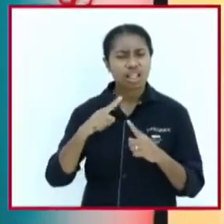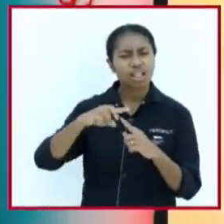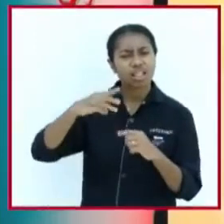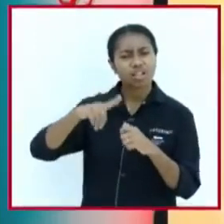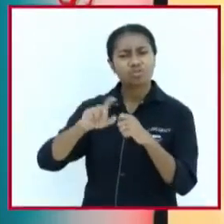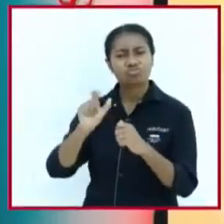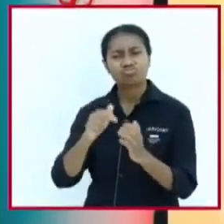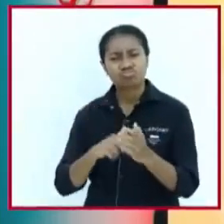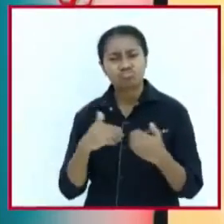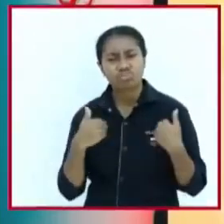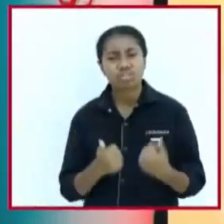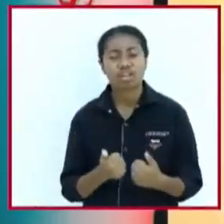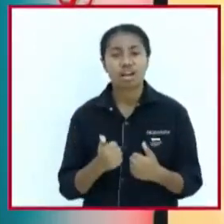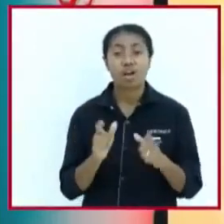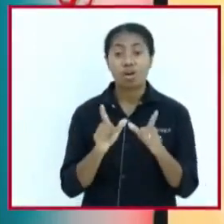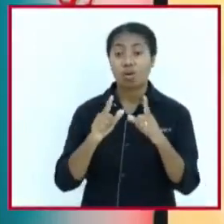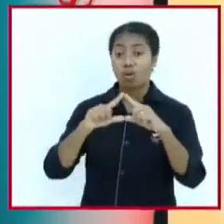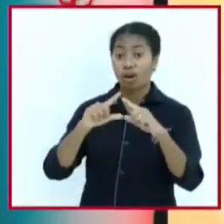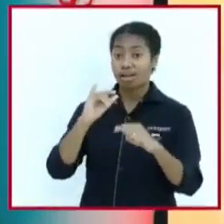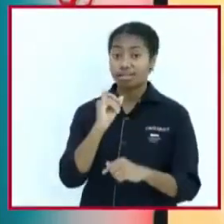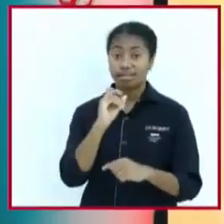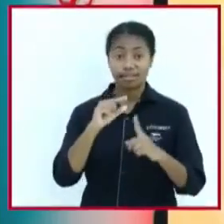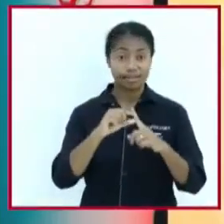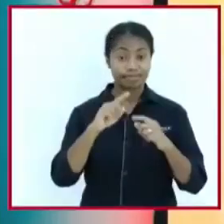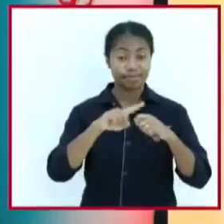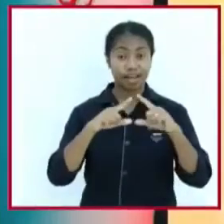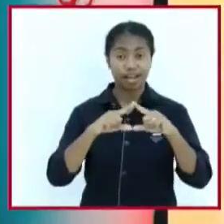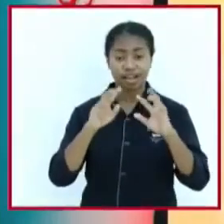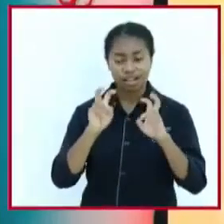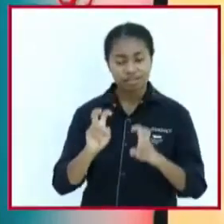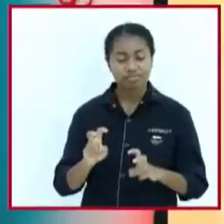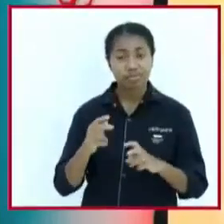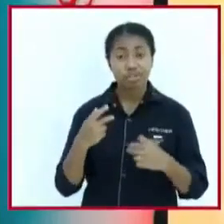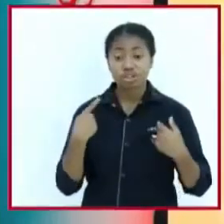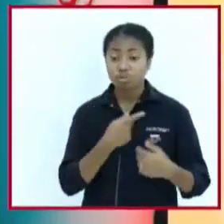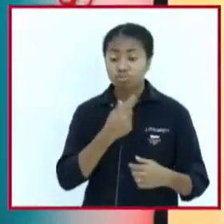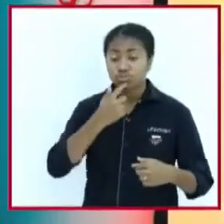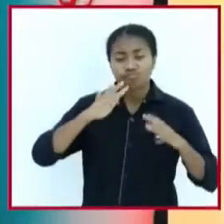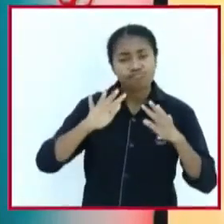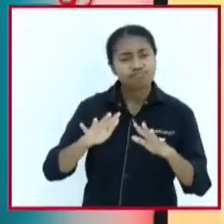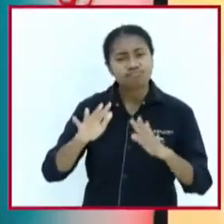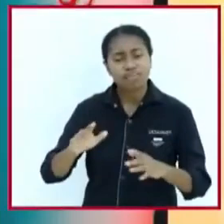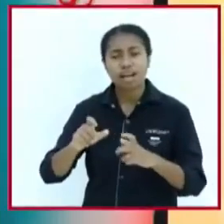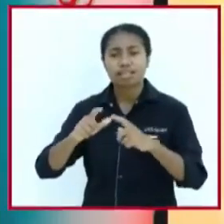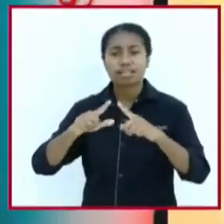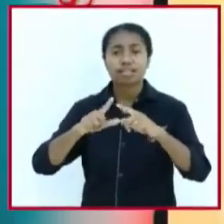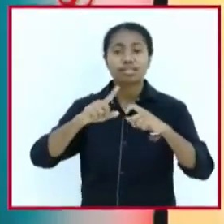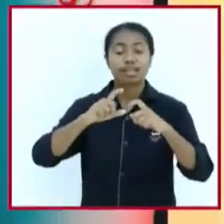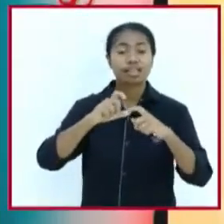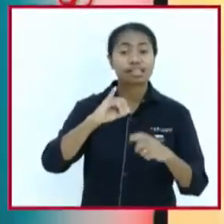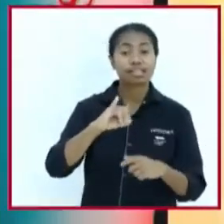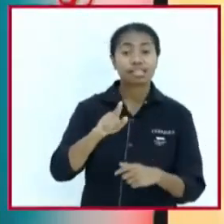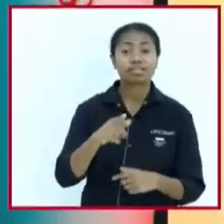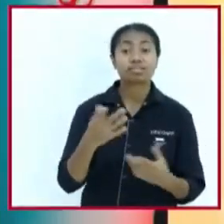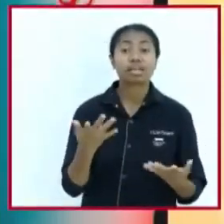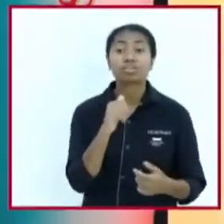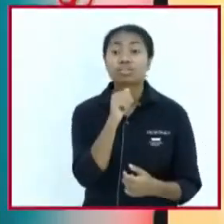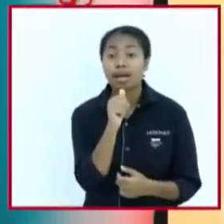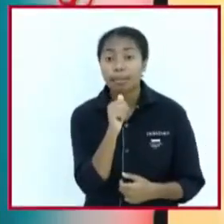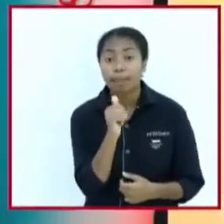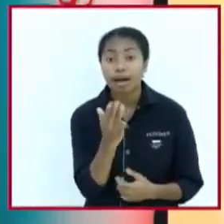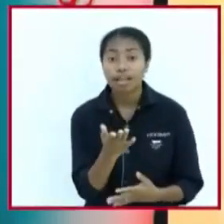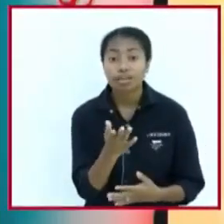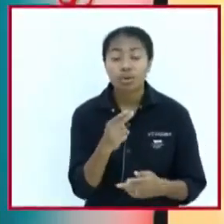bagi kita kita harus tekun Kenapa kita punya banyak saksi saksinya mana ya Habel henok NU